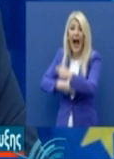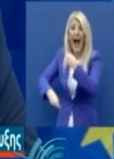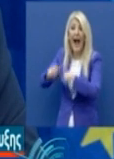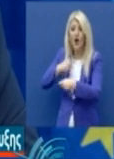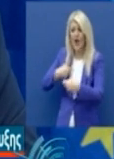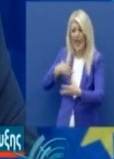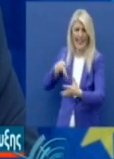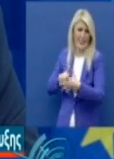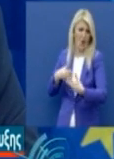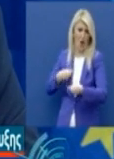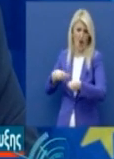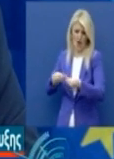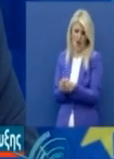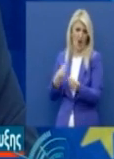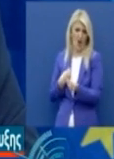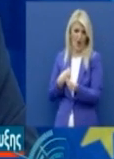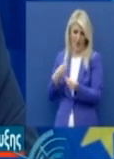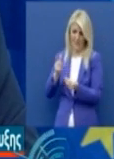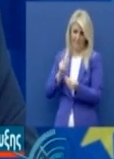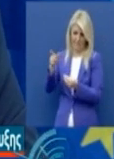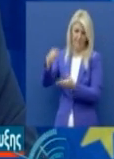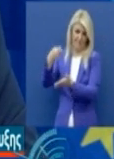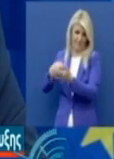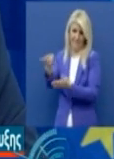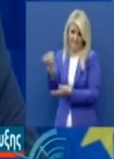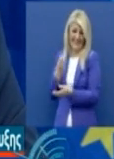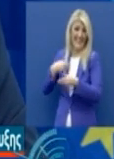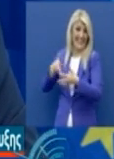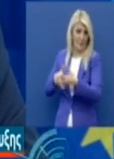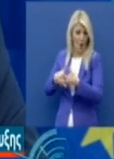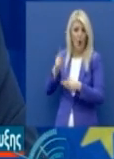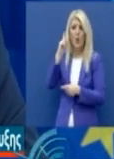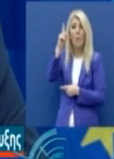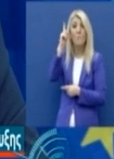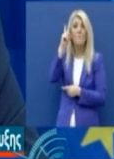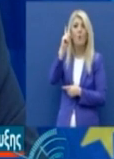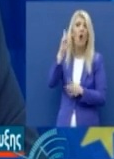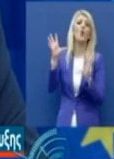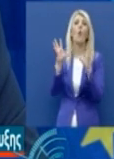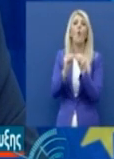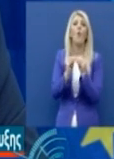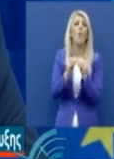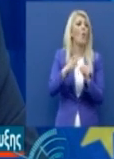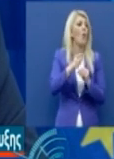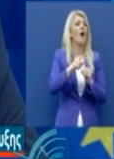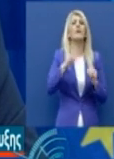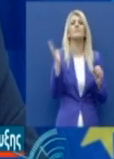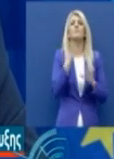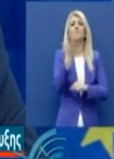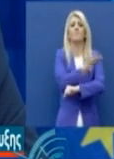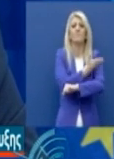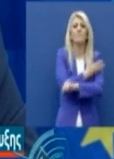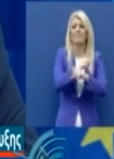με τις οικοδομικές δραστηριότητες. Μόνο αυτοί περιοριστικά, γιατί προφανώς πρέπει να έχουν πρόβαση σε αυτά τα